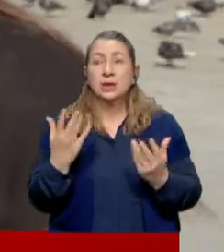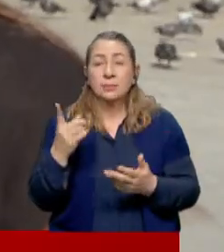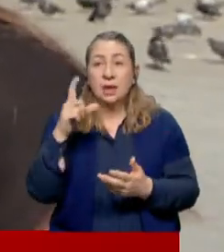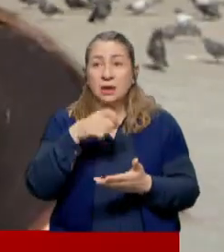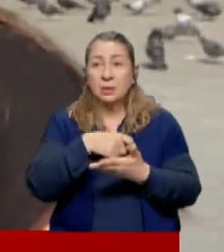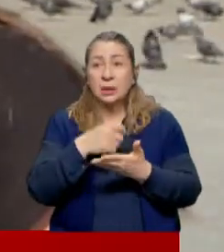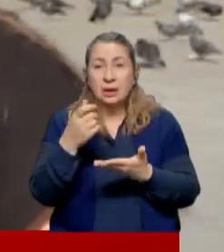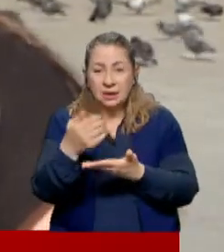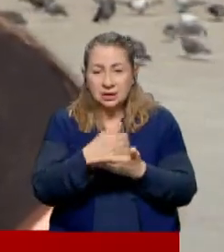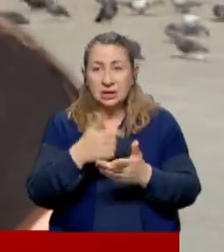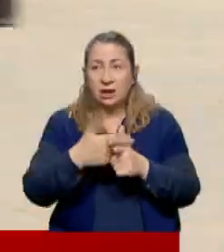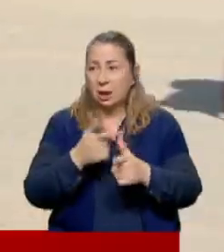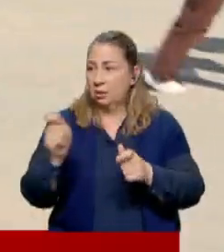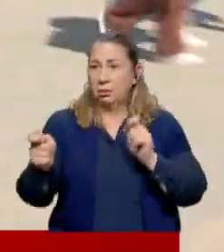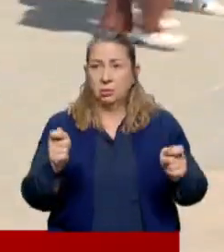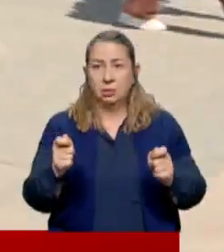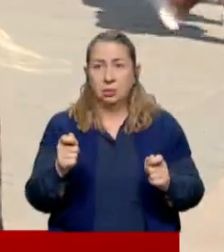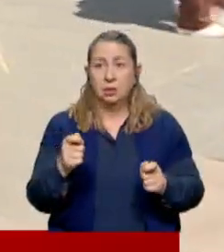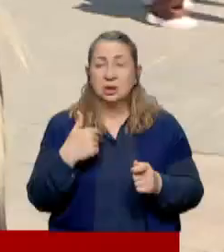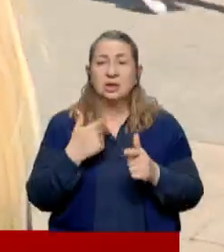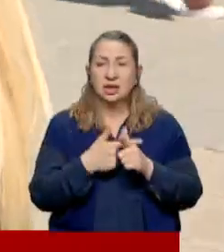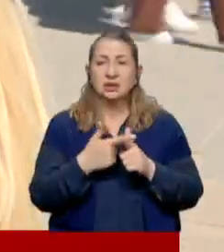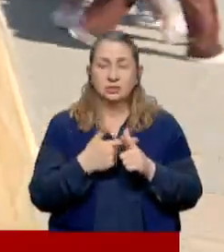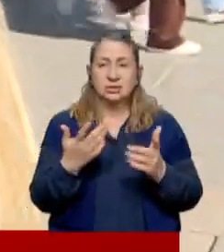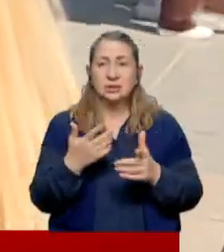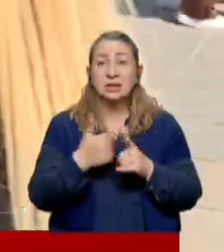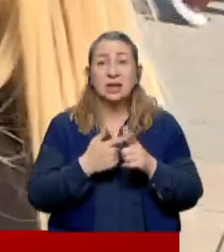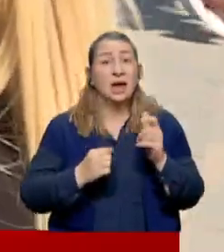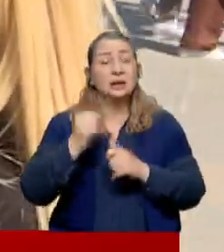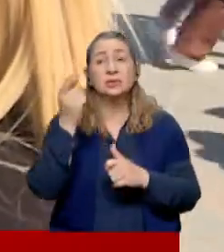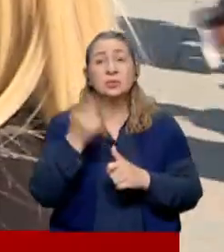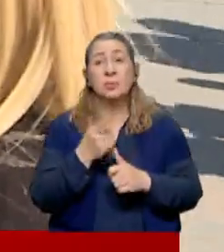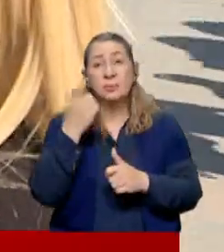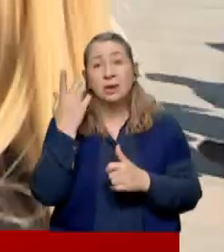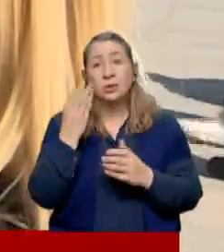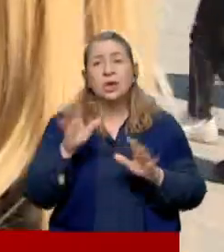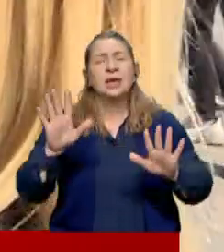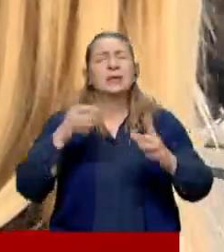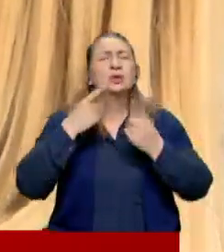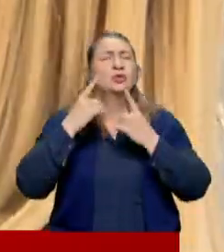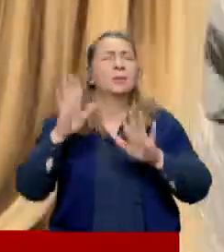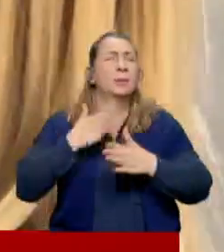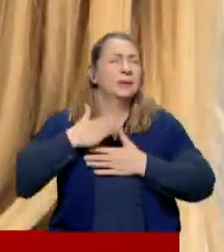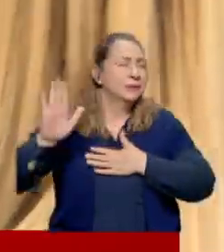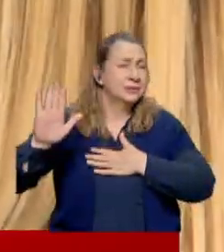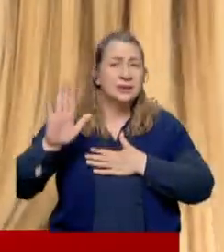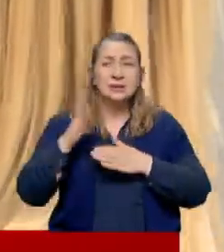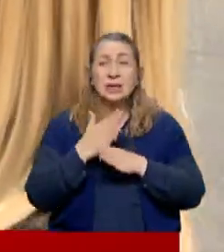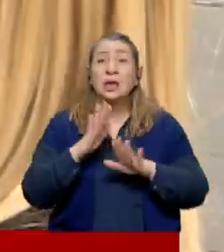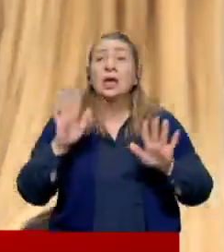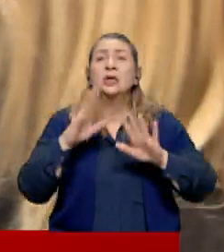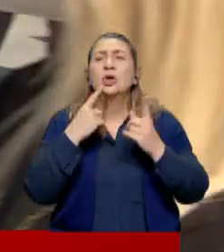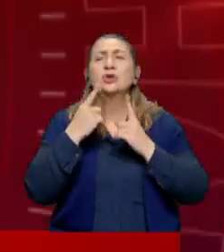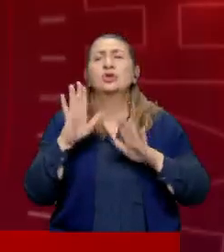aylık kazancımızın hepsini kiralara veriyoruz. Kiracıyız. Kira artış oranları belli oldu. Hiç konuşturmayın beni. Öyle mi? Neden?